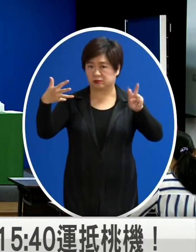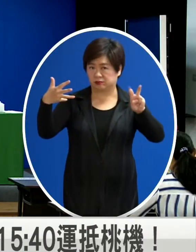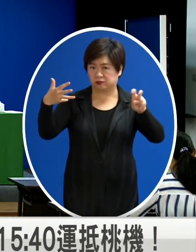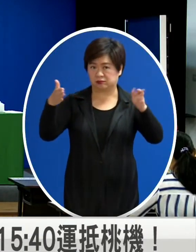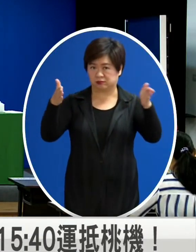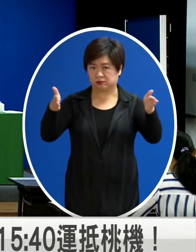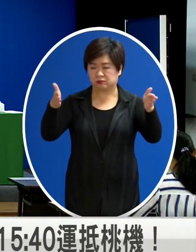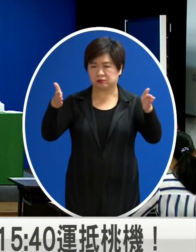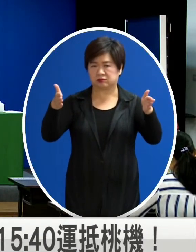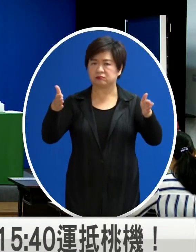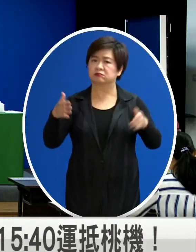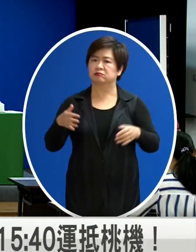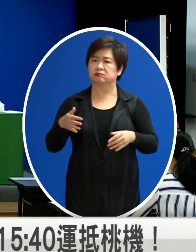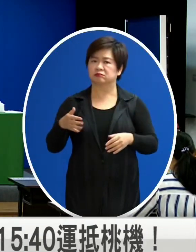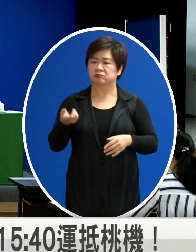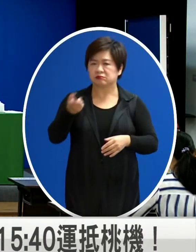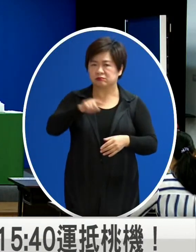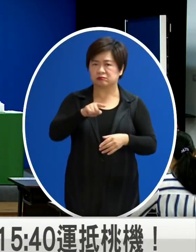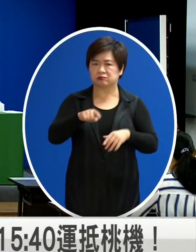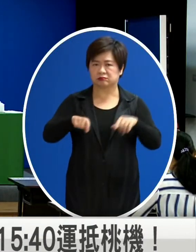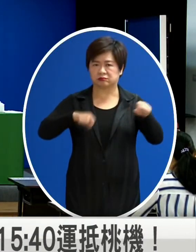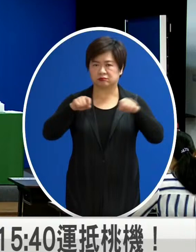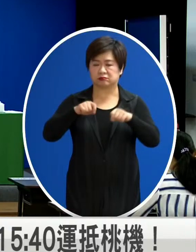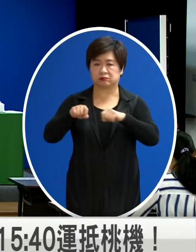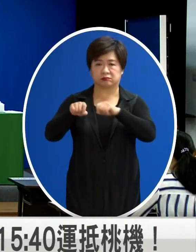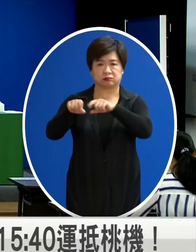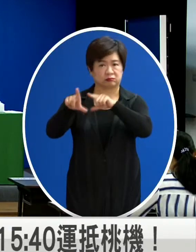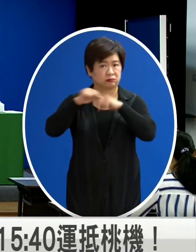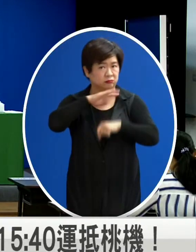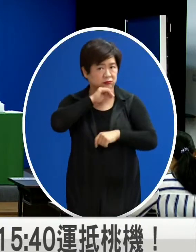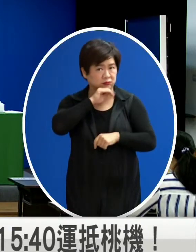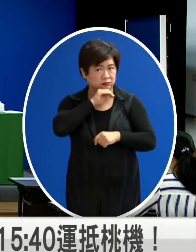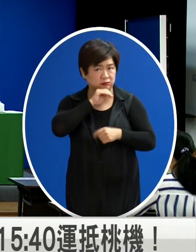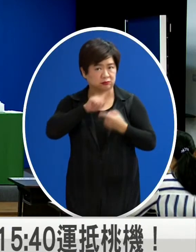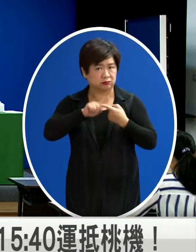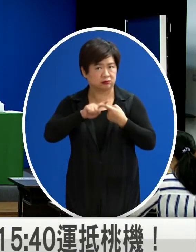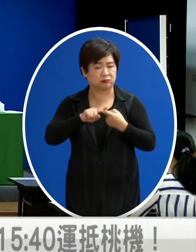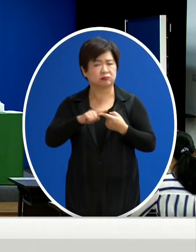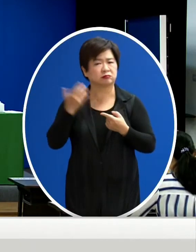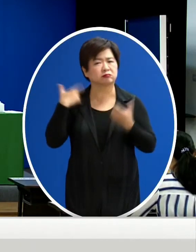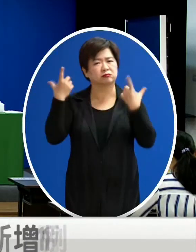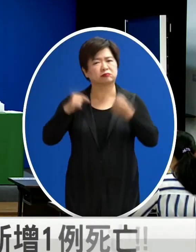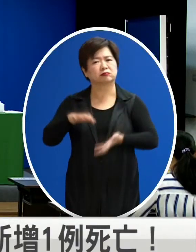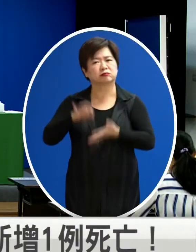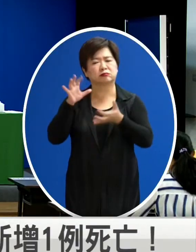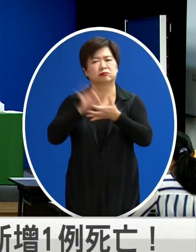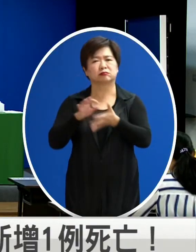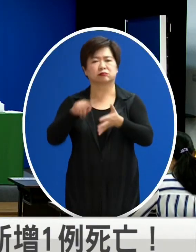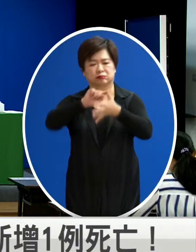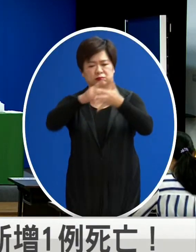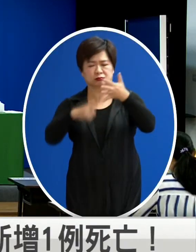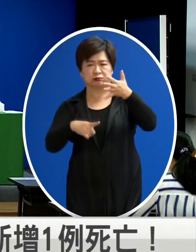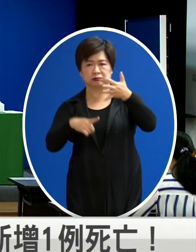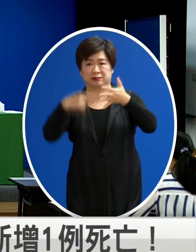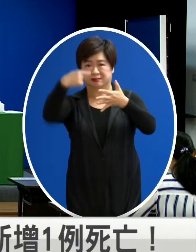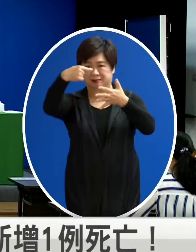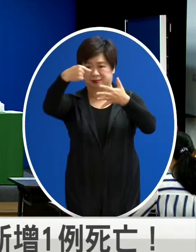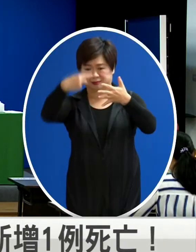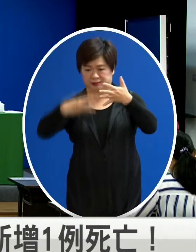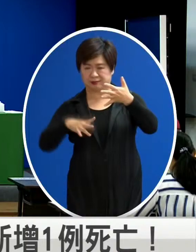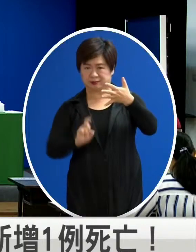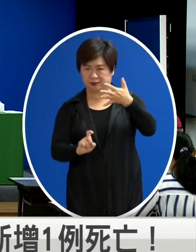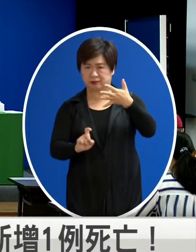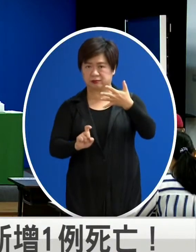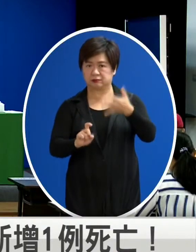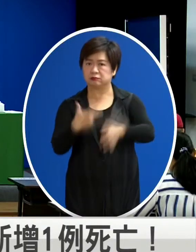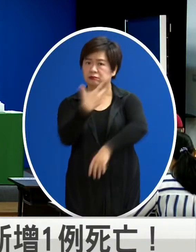18到22岁，所以我们接下来的施打就会按照年龄，不会按照之前指挥官提到说可能会按照1到10类这样的类别